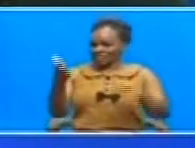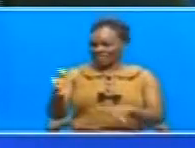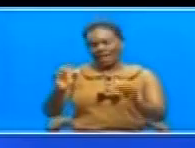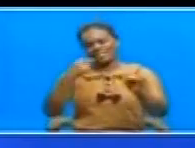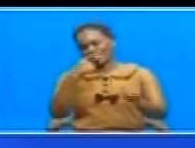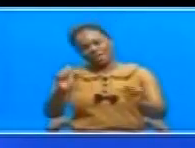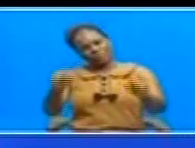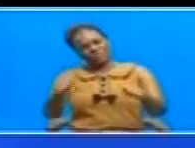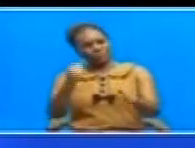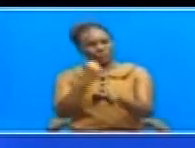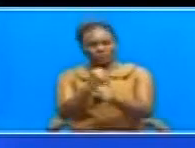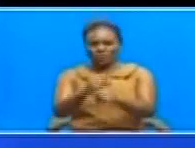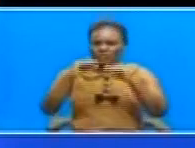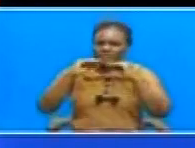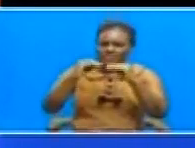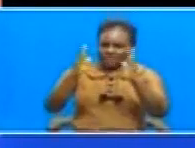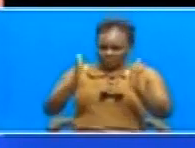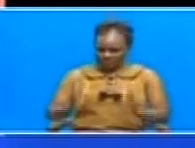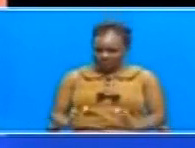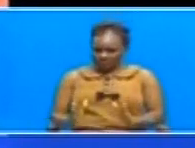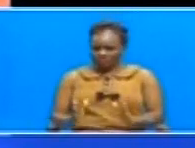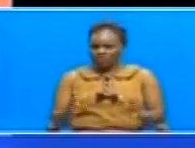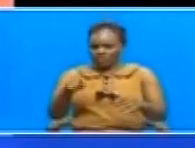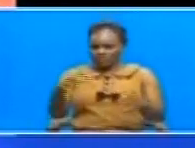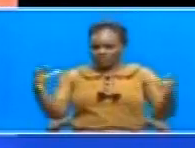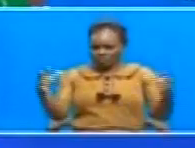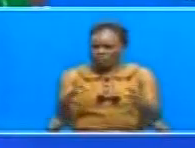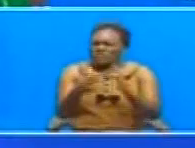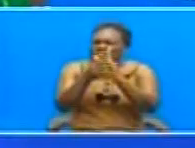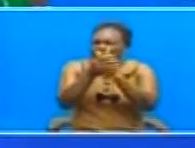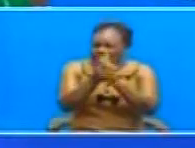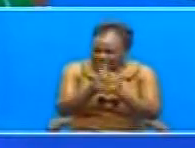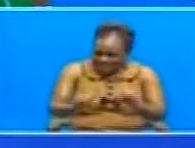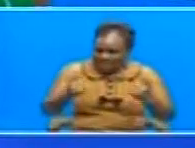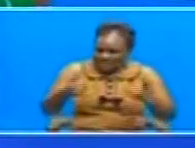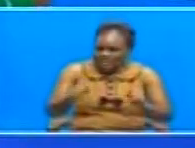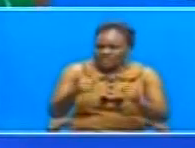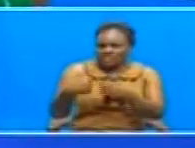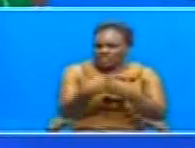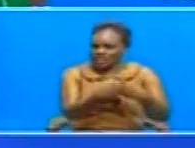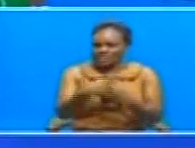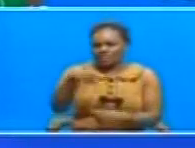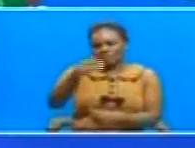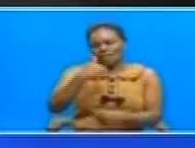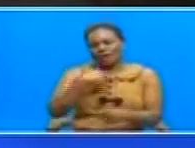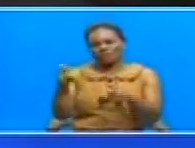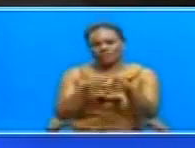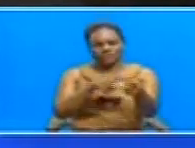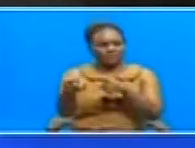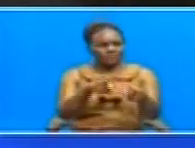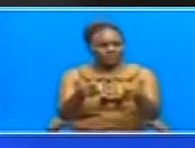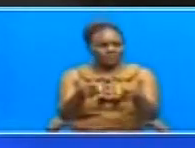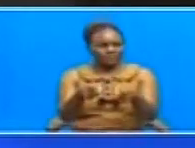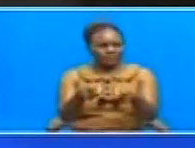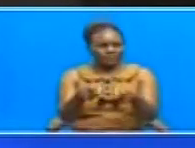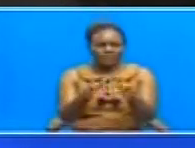can do this. Kulingana na mkufunzi David Lungaho, wachezaji walijizatiti sana licha ya changamoto zilizowakumba katika safari hiyo. Al Samid